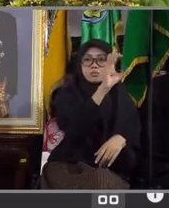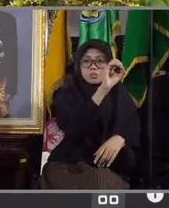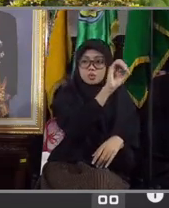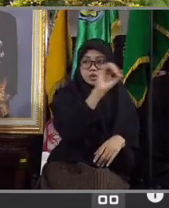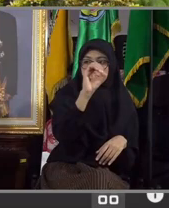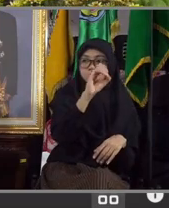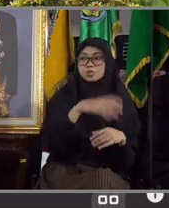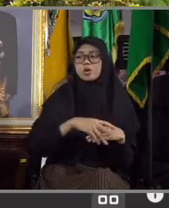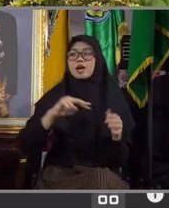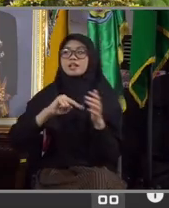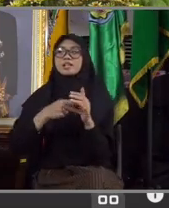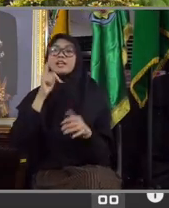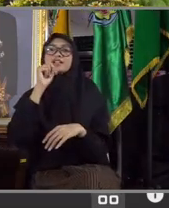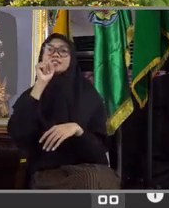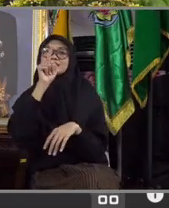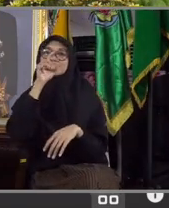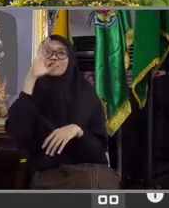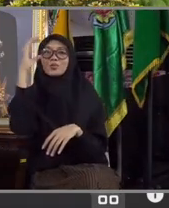uangnya kira-kira berapa?